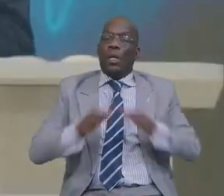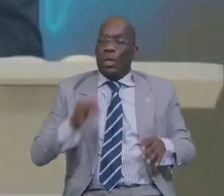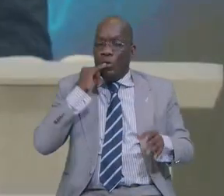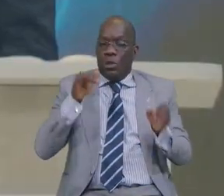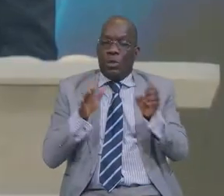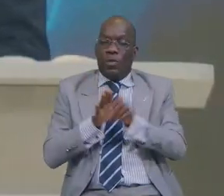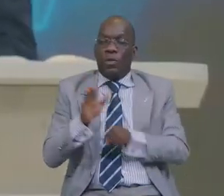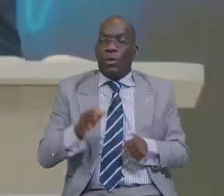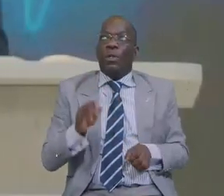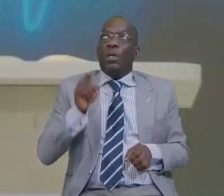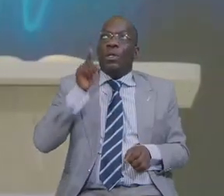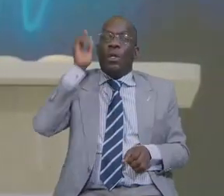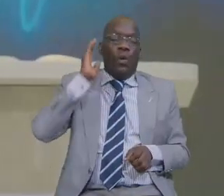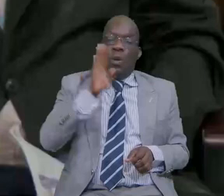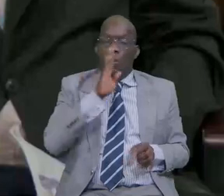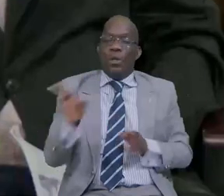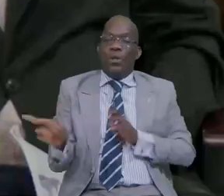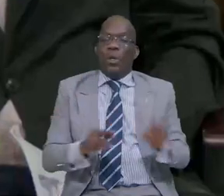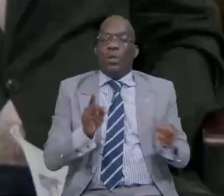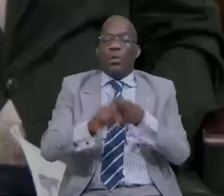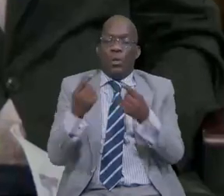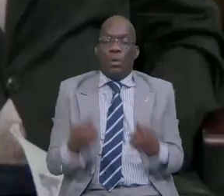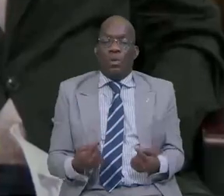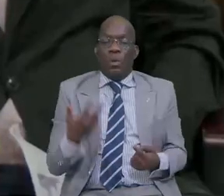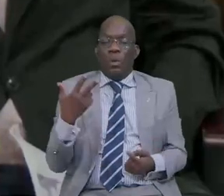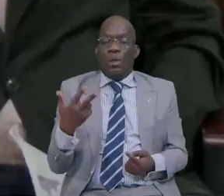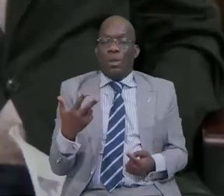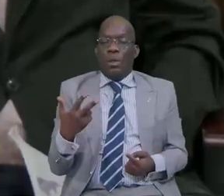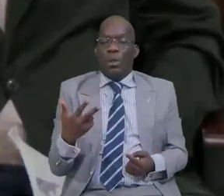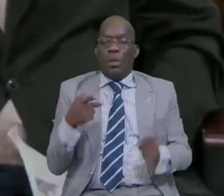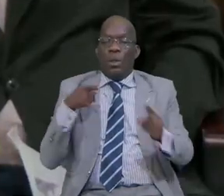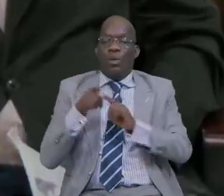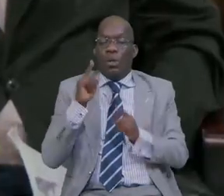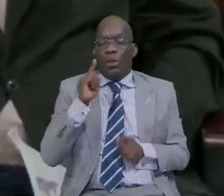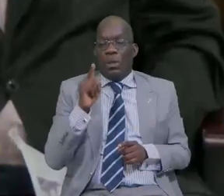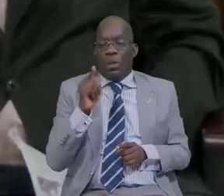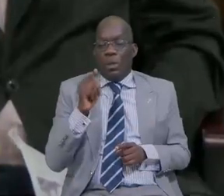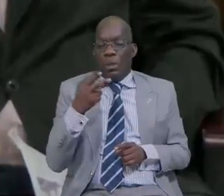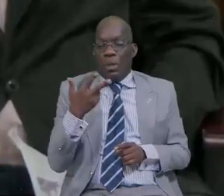Quand sa maison sera remplie, sera prêt à venir. Troisième élément maintenant.